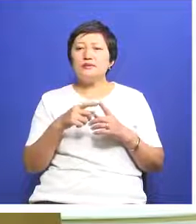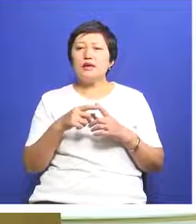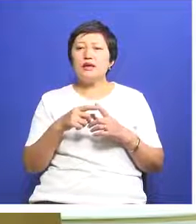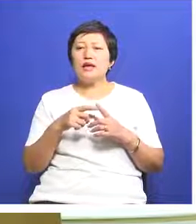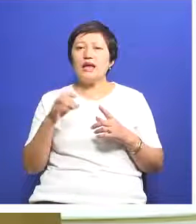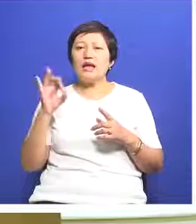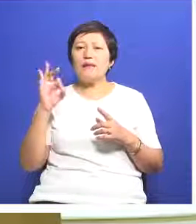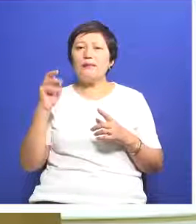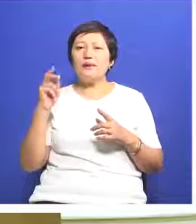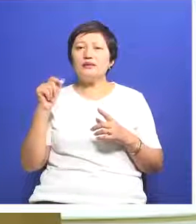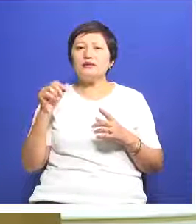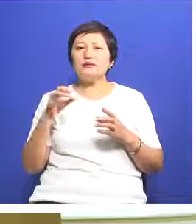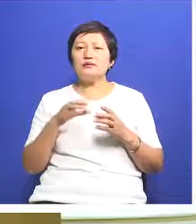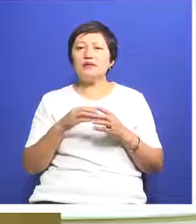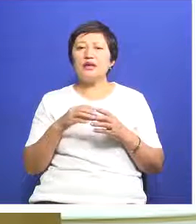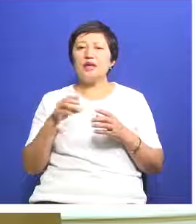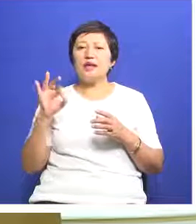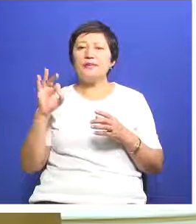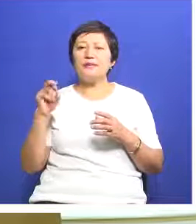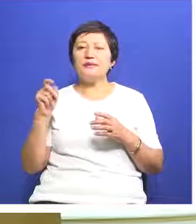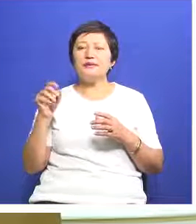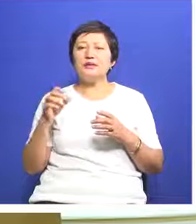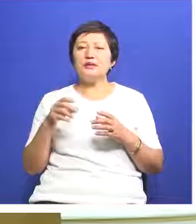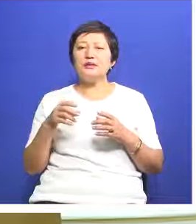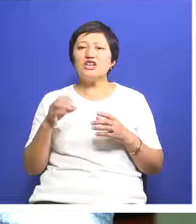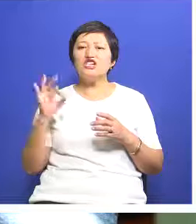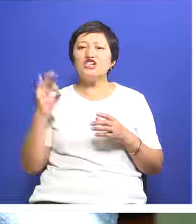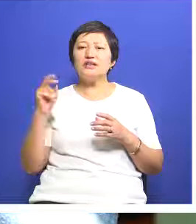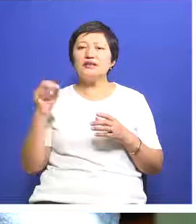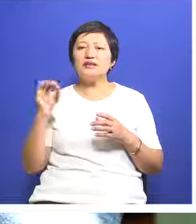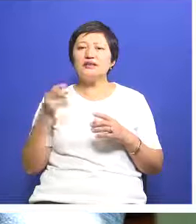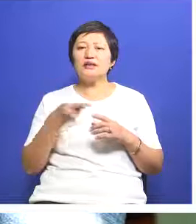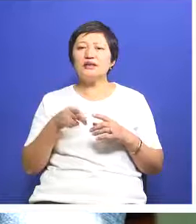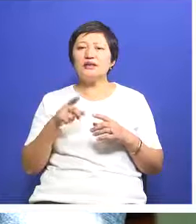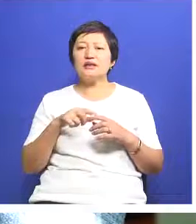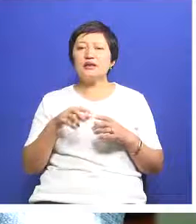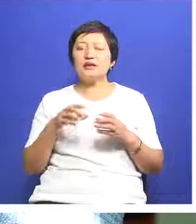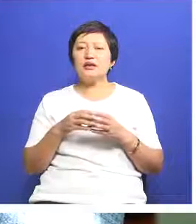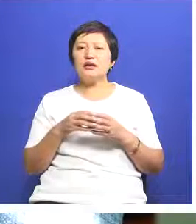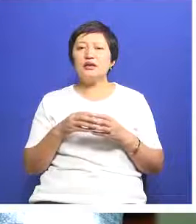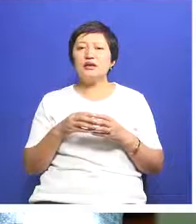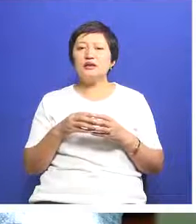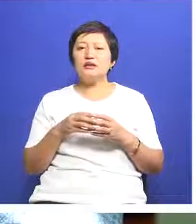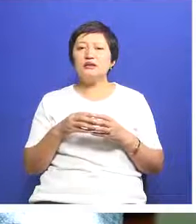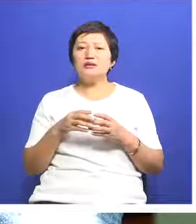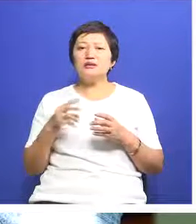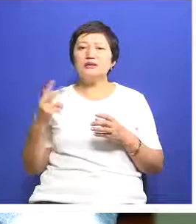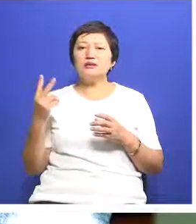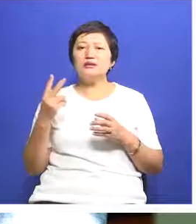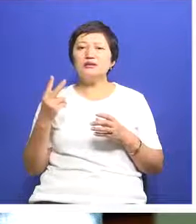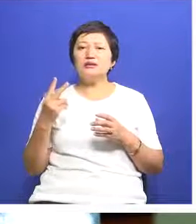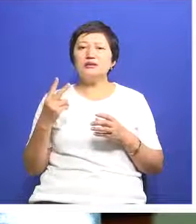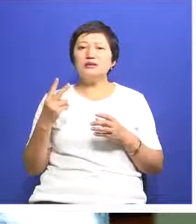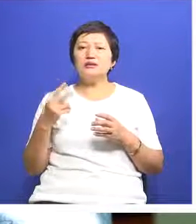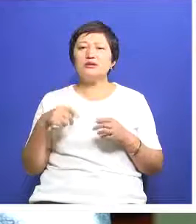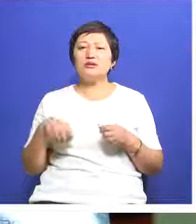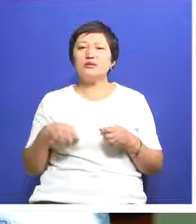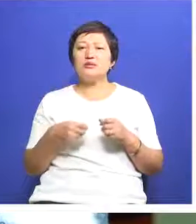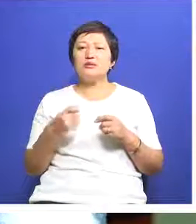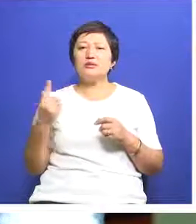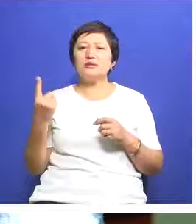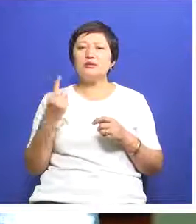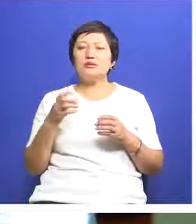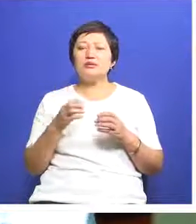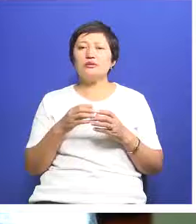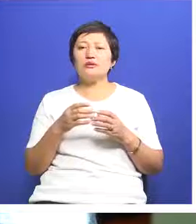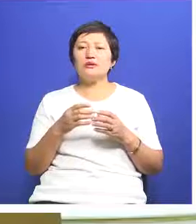ИП ашып, не ашып отқандар, оның бәрі енді жеке секторға кетеді ғой. Негізінде екі қолға бір күрек таппай жүрген азаматтардың тізімінде